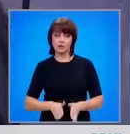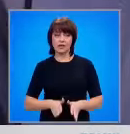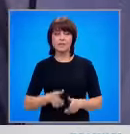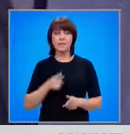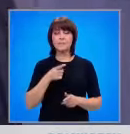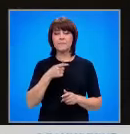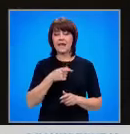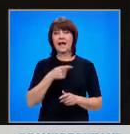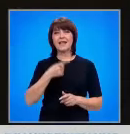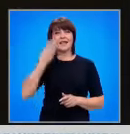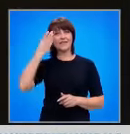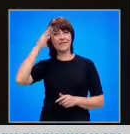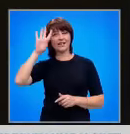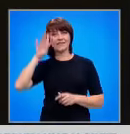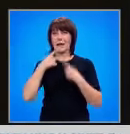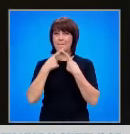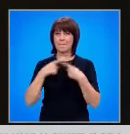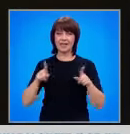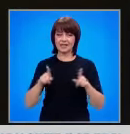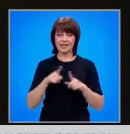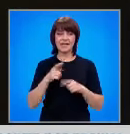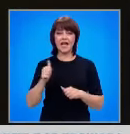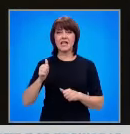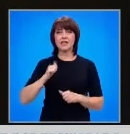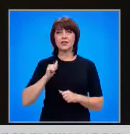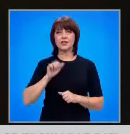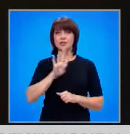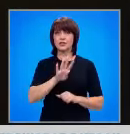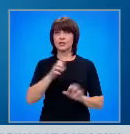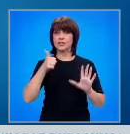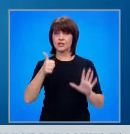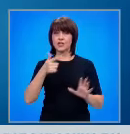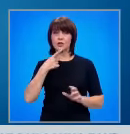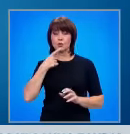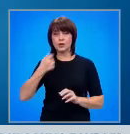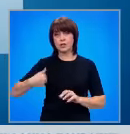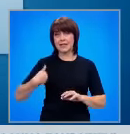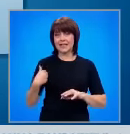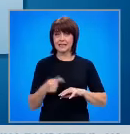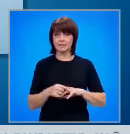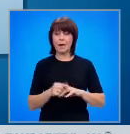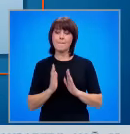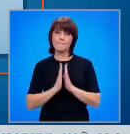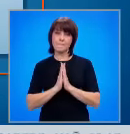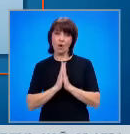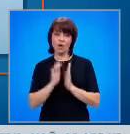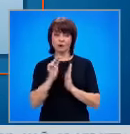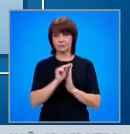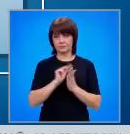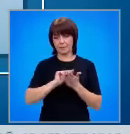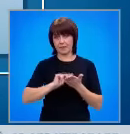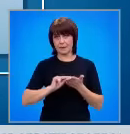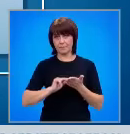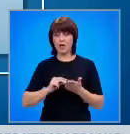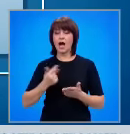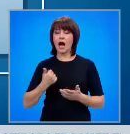съветската и руската естрада защити 46-годишния си съпруг в Инстаграм. Моля да ме зачислите като чуждестранен агент